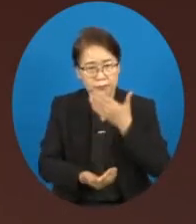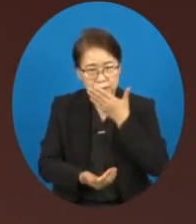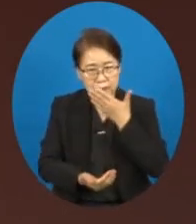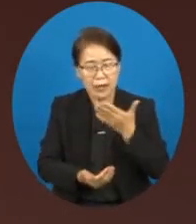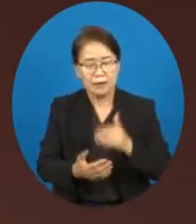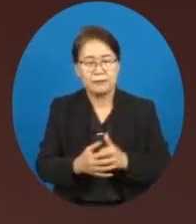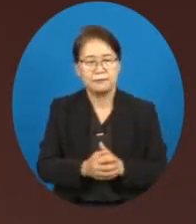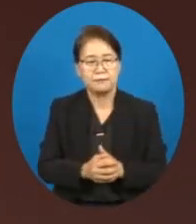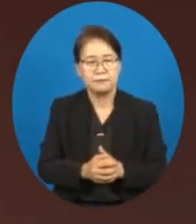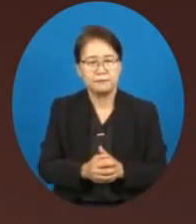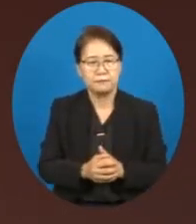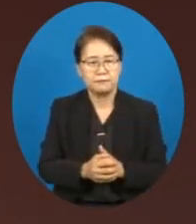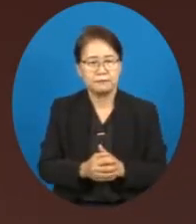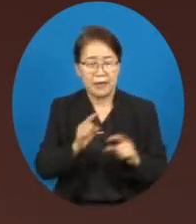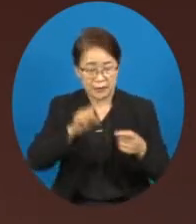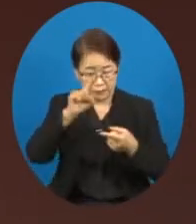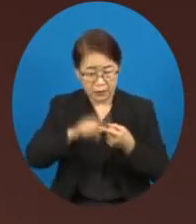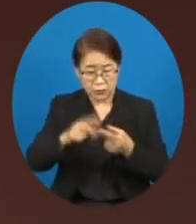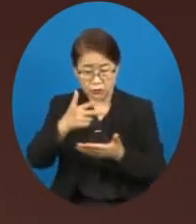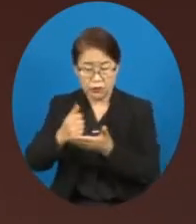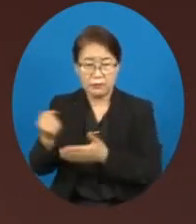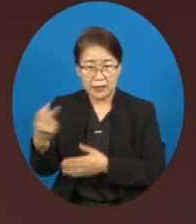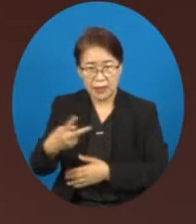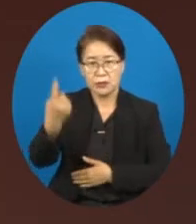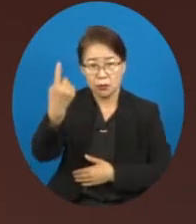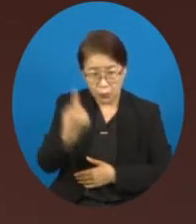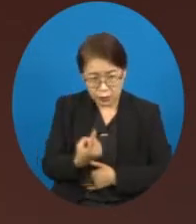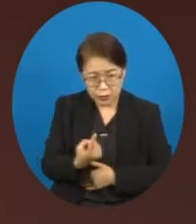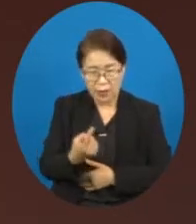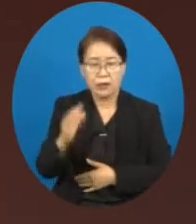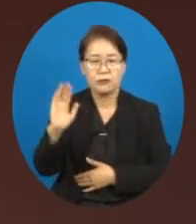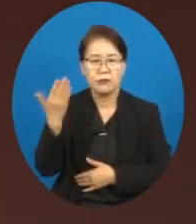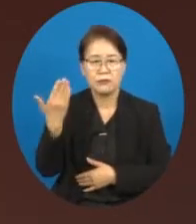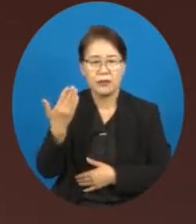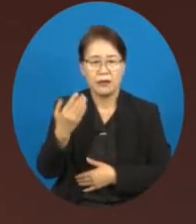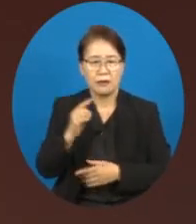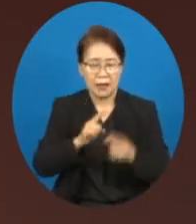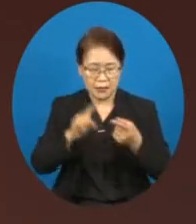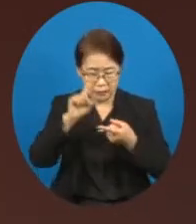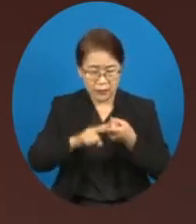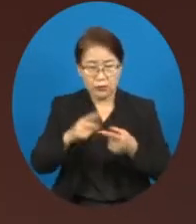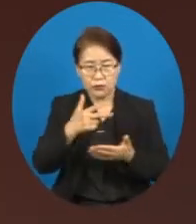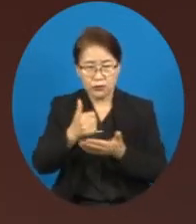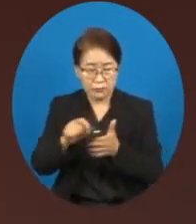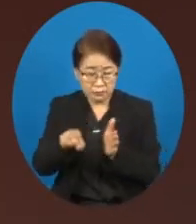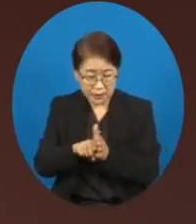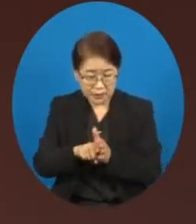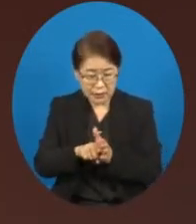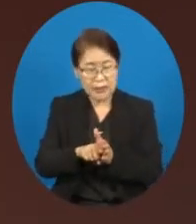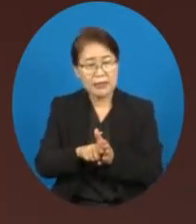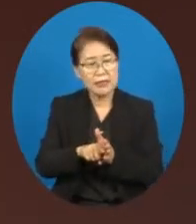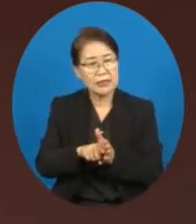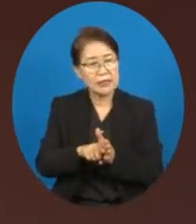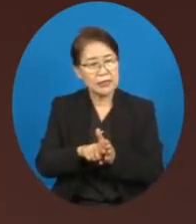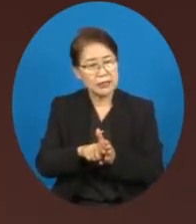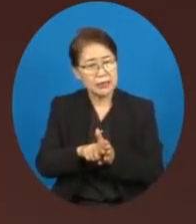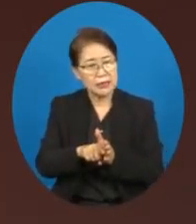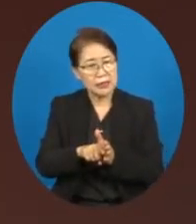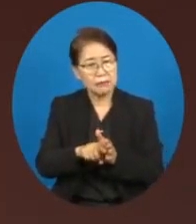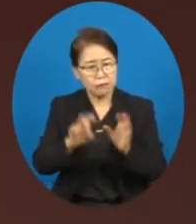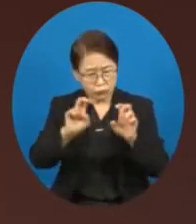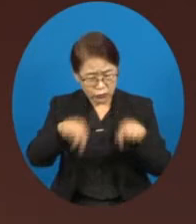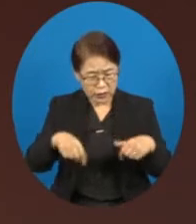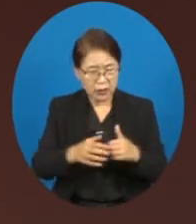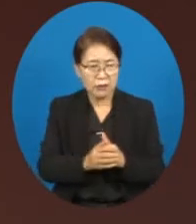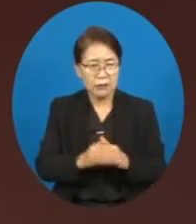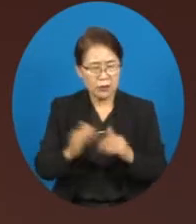그러니까 말씀대로 우리 주님은 재림하실 것입니다. 말씀대로 하나님이 믿지 않는 자들을 향하여 공의로우신 하나님의